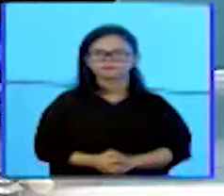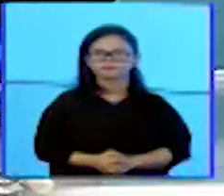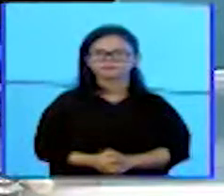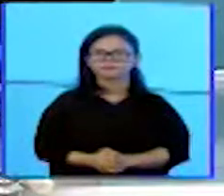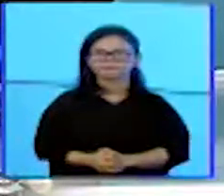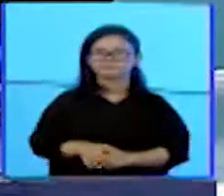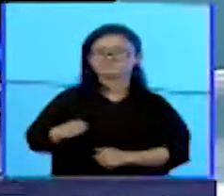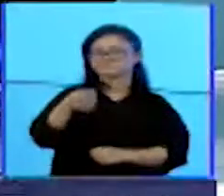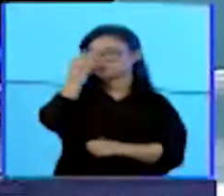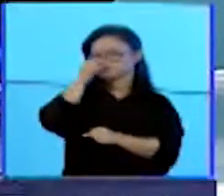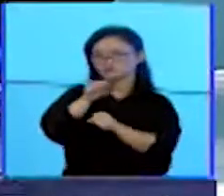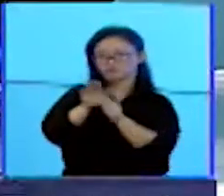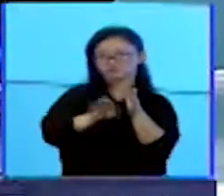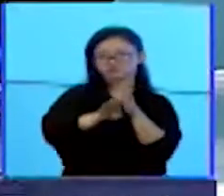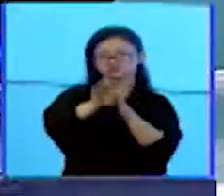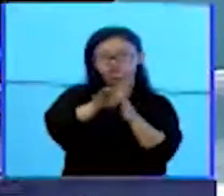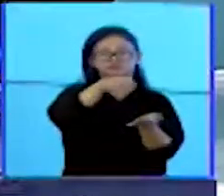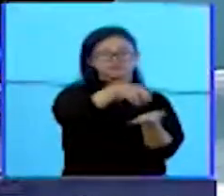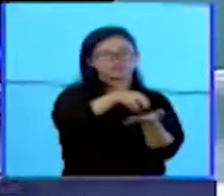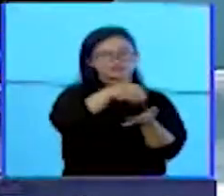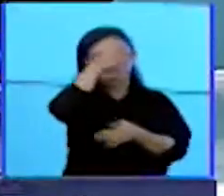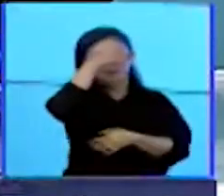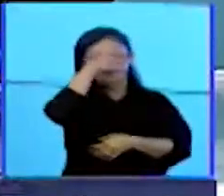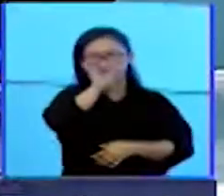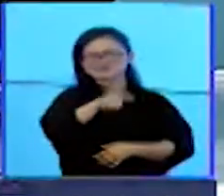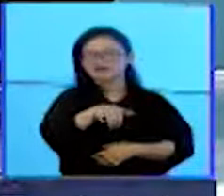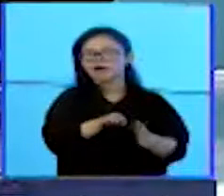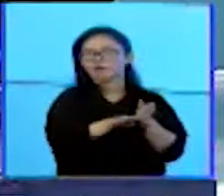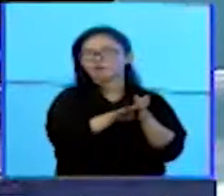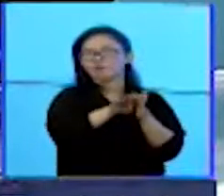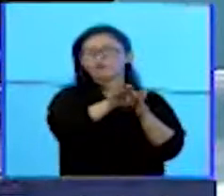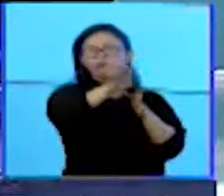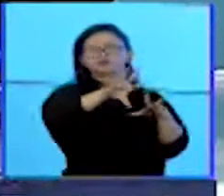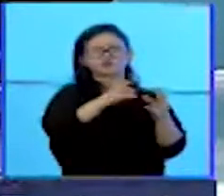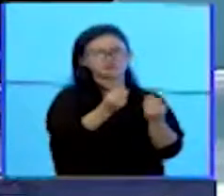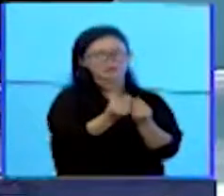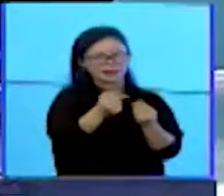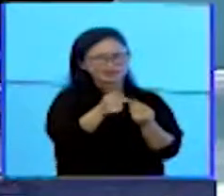Pemirsa, pasien positif COVID-19 di Provinsi Bali terus melonjak hingga mencapai